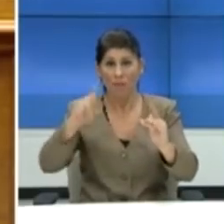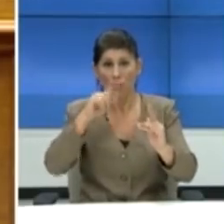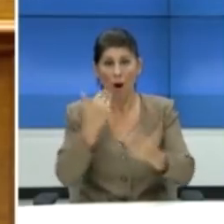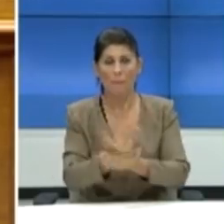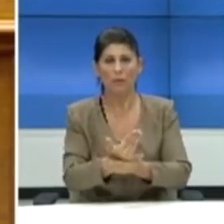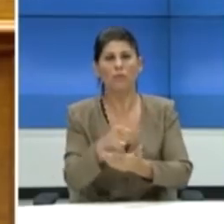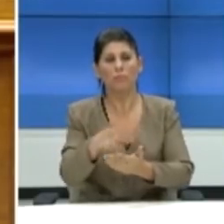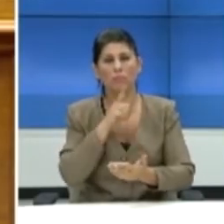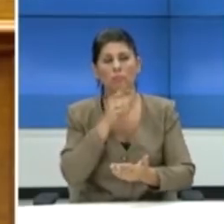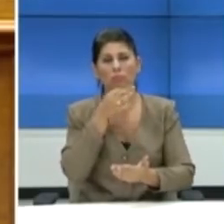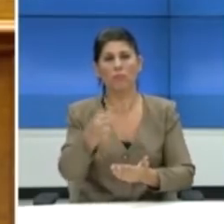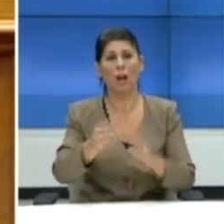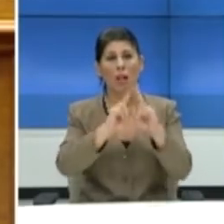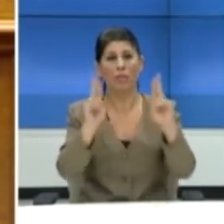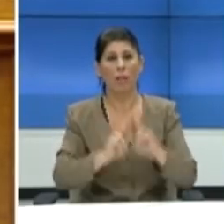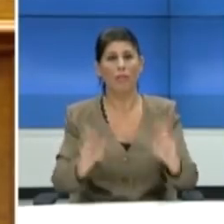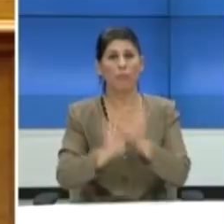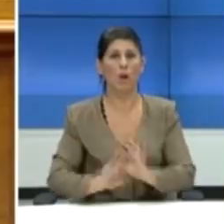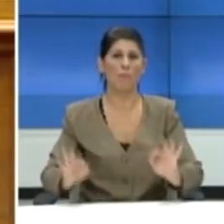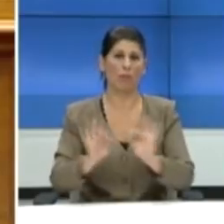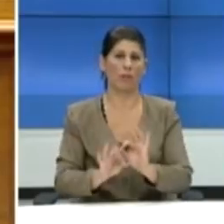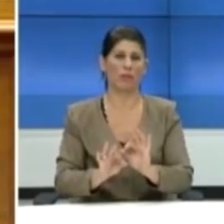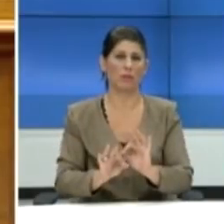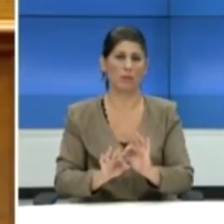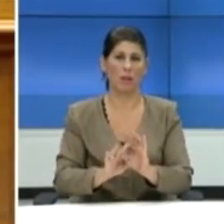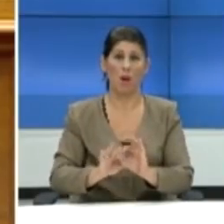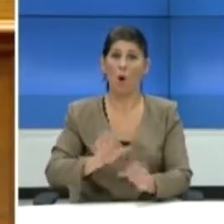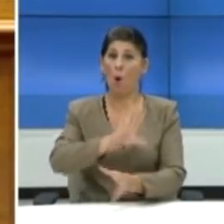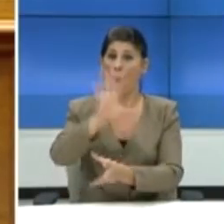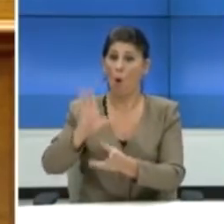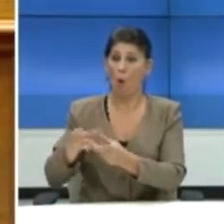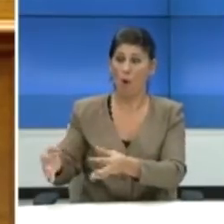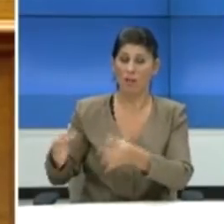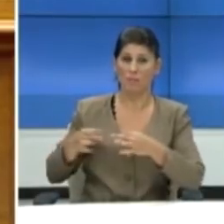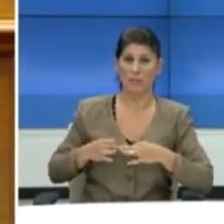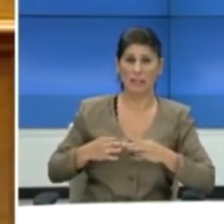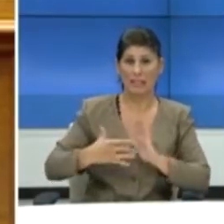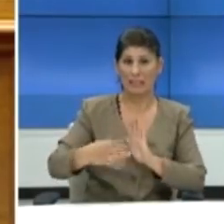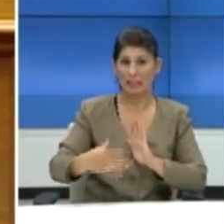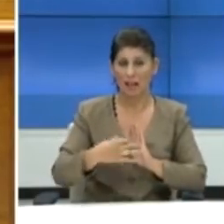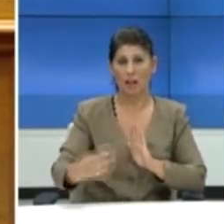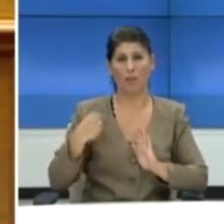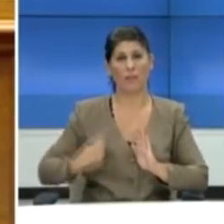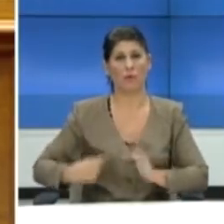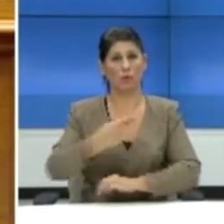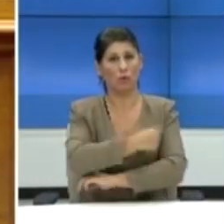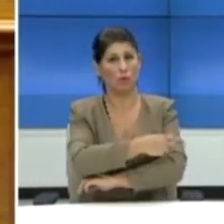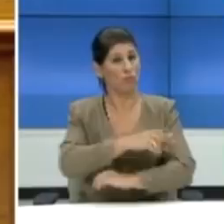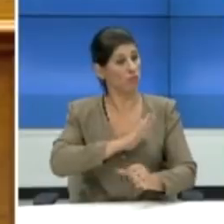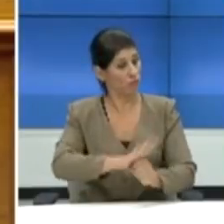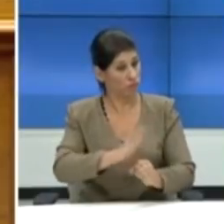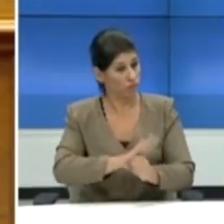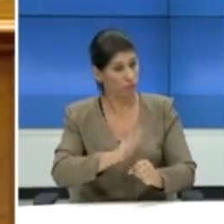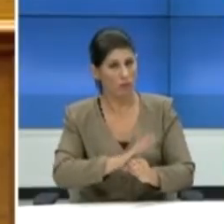απαιτούνται σύμφωνα με τις διεθνείς προδιαγραφές. Τα όσα λέγατε ότι η στελέχωση των δημόσιων νοσοκομείων ήταν επαρκής